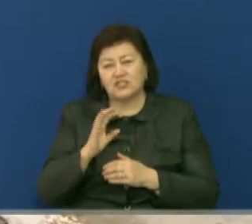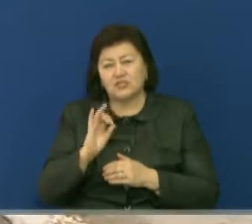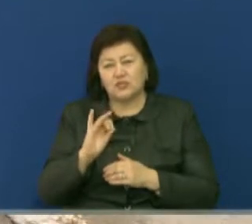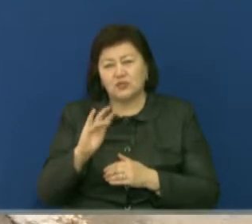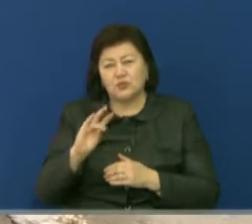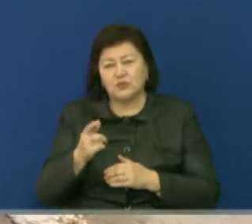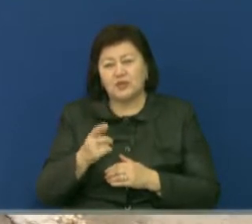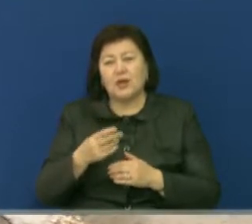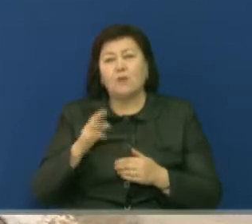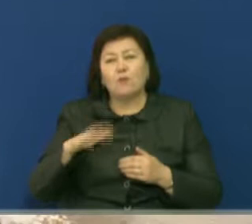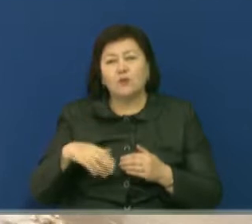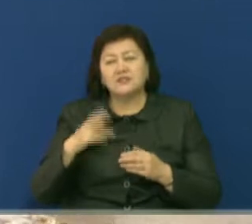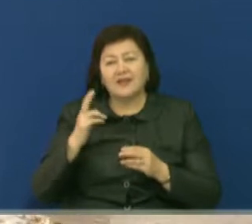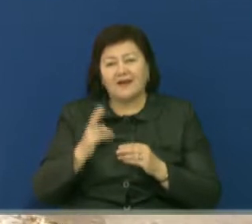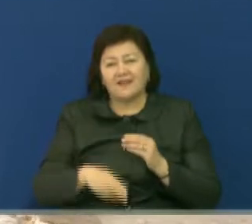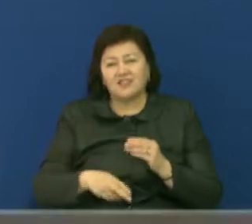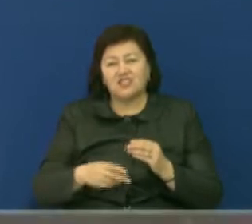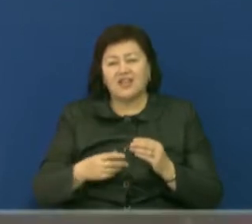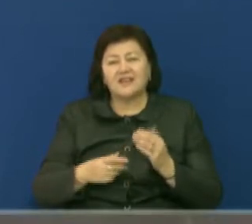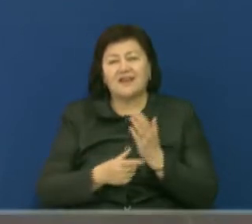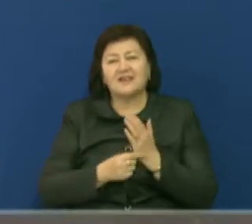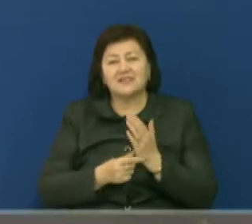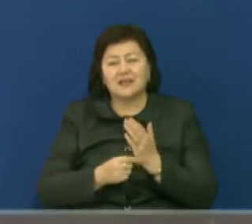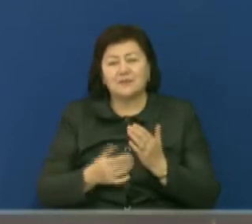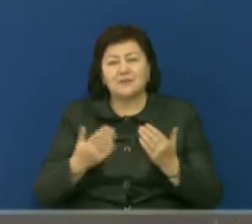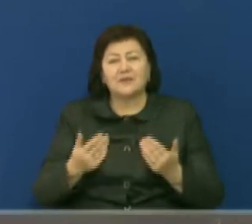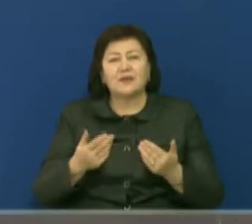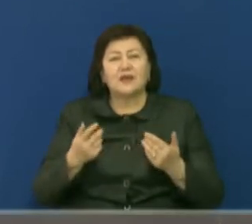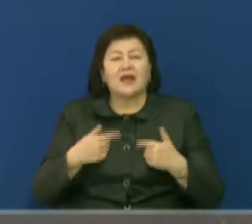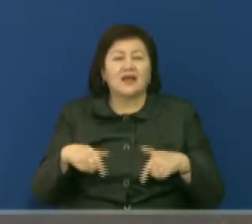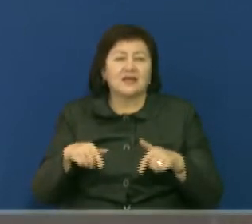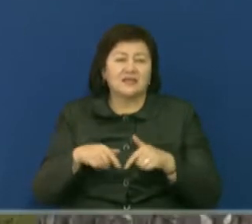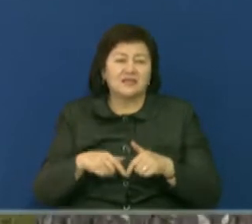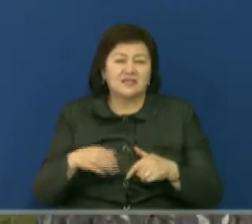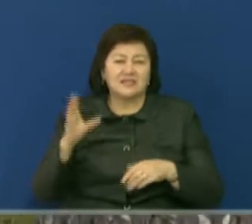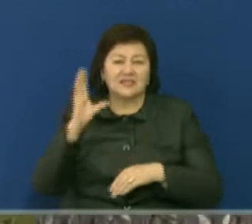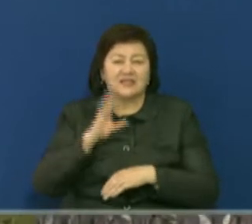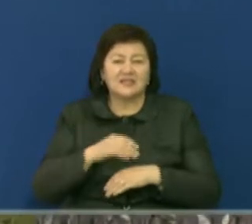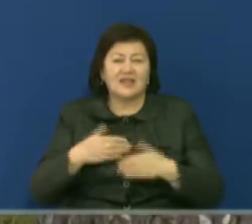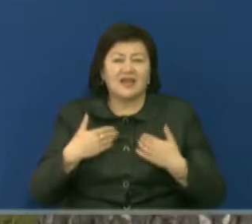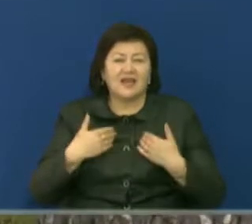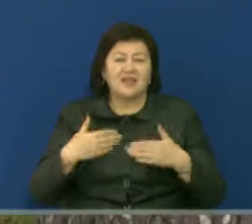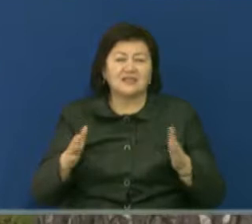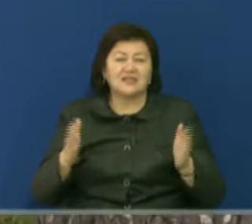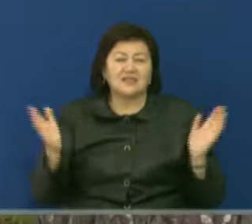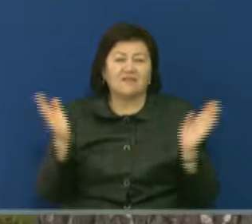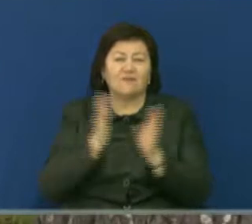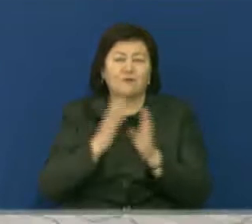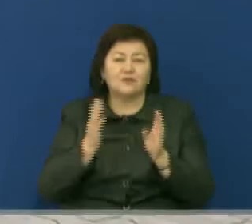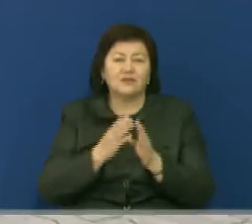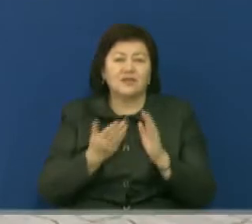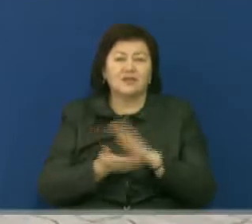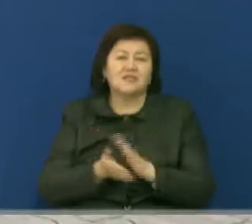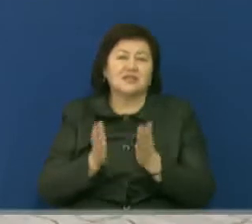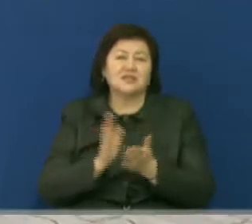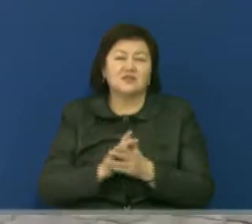окончания школьных экзаменов. Проведение мероприятий, связанных с организацией выпускных вечеров на открытом свежем воздухе, согласовано с Министерством